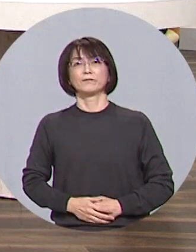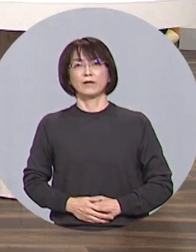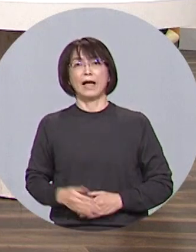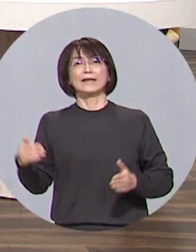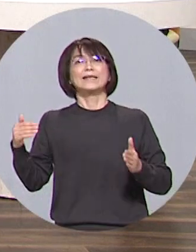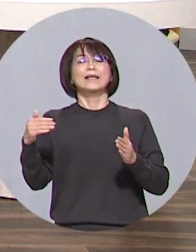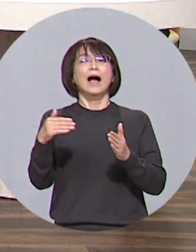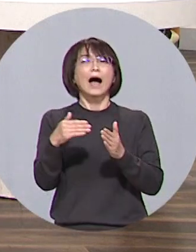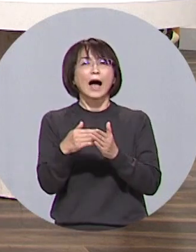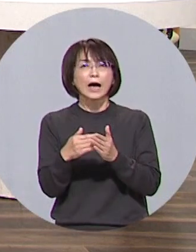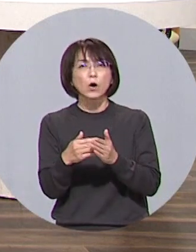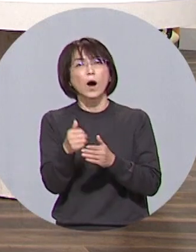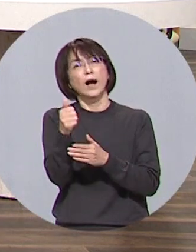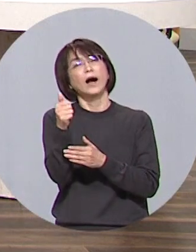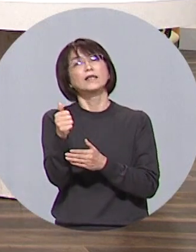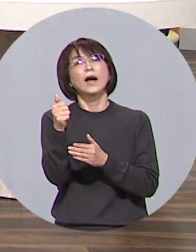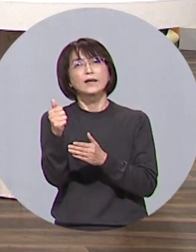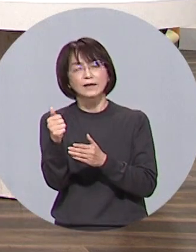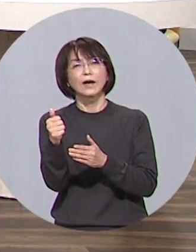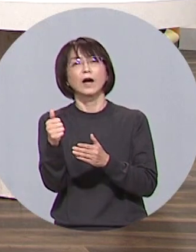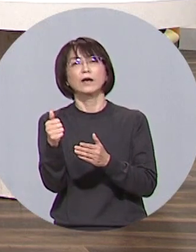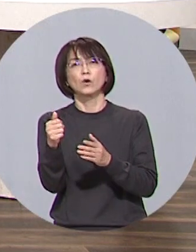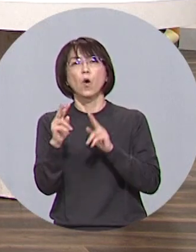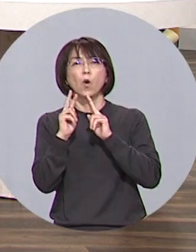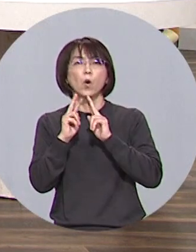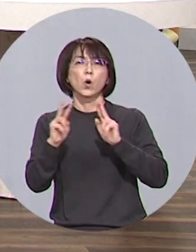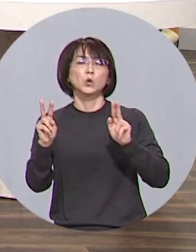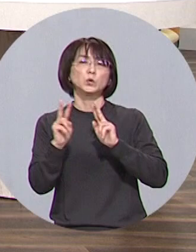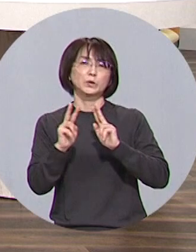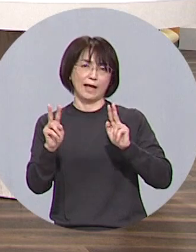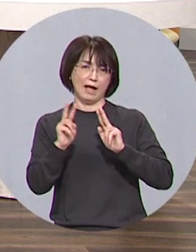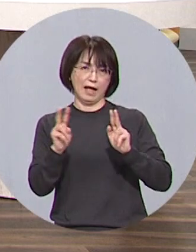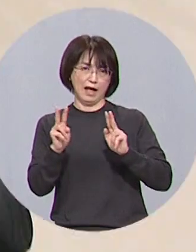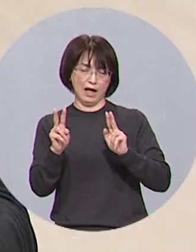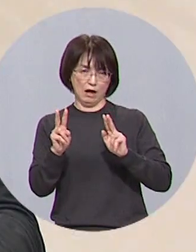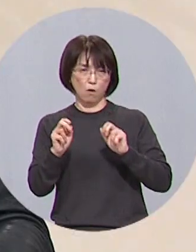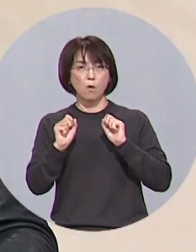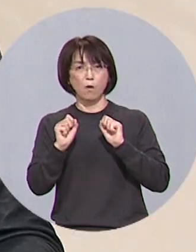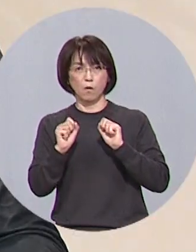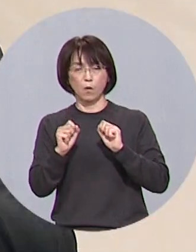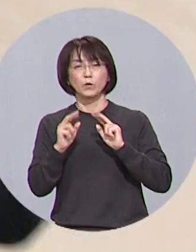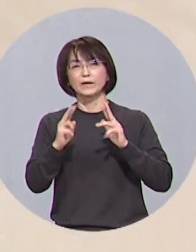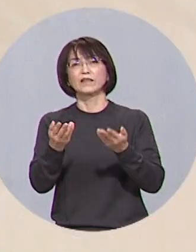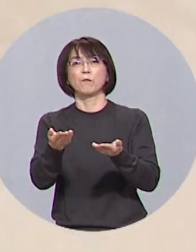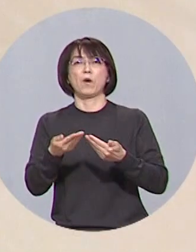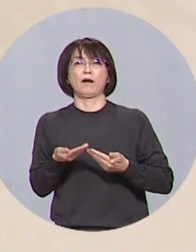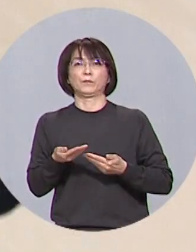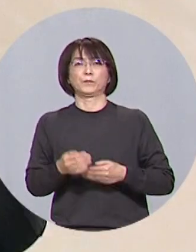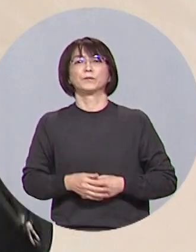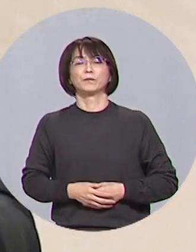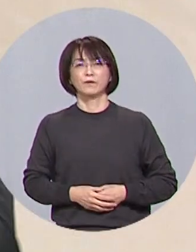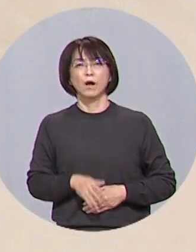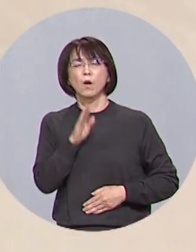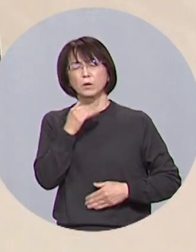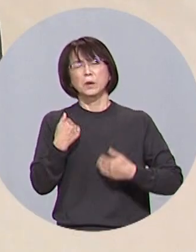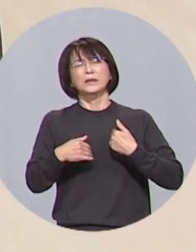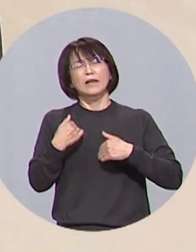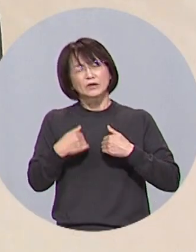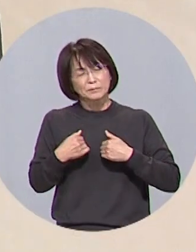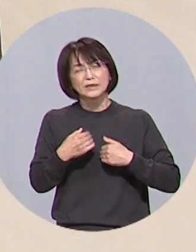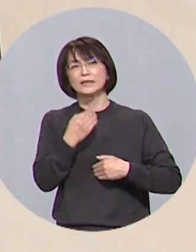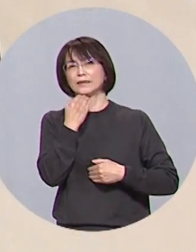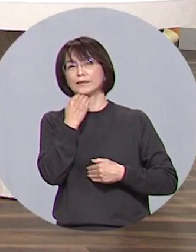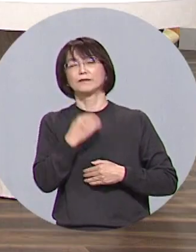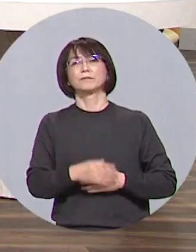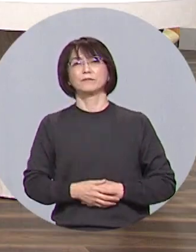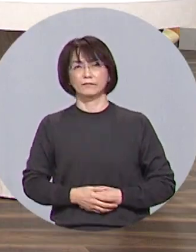最後は花輪さんに飛んで埼玉、はい、琵琶湖より愛を込めての主題歌ニュー咲き誇れ埼玉を歌っていただきます。 聴、はい、いてくださ い, 埼玉、 嬉し